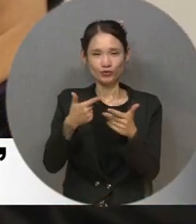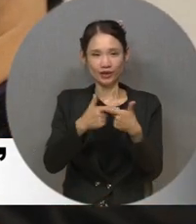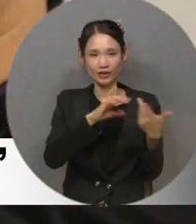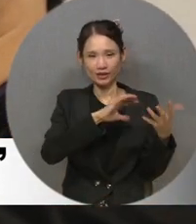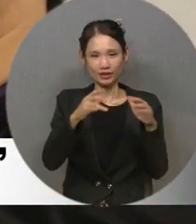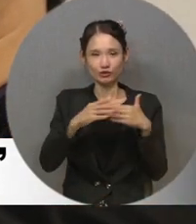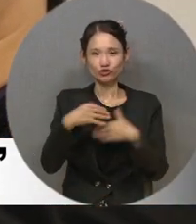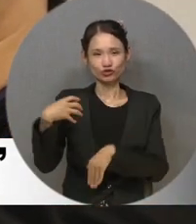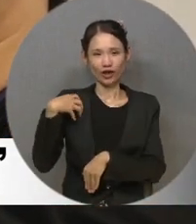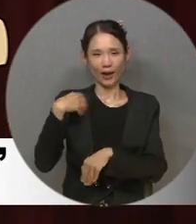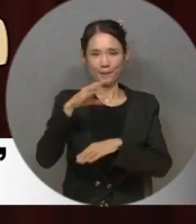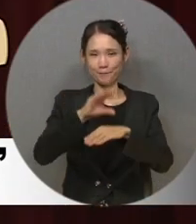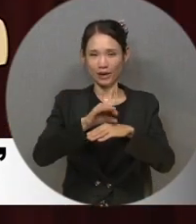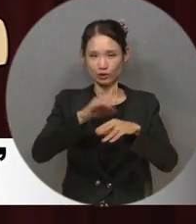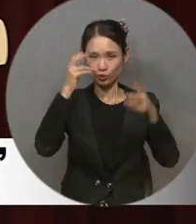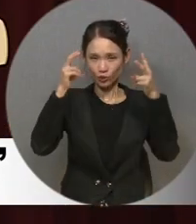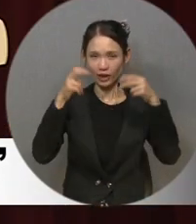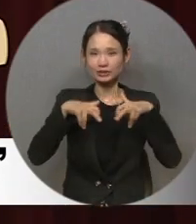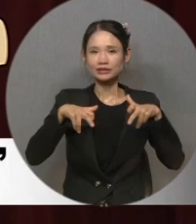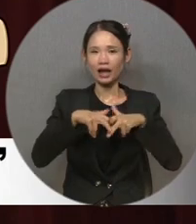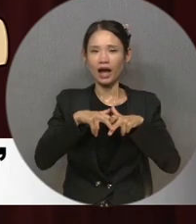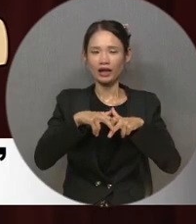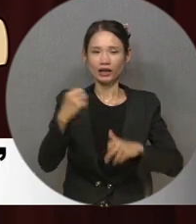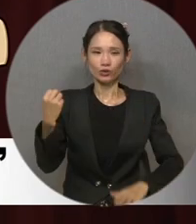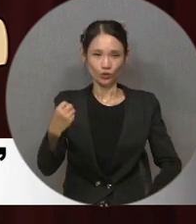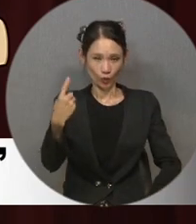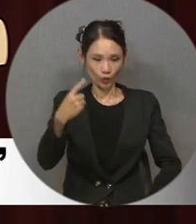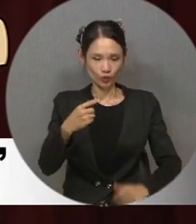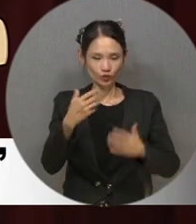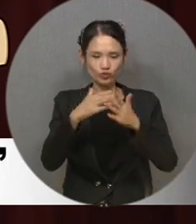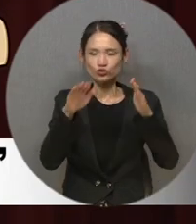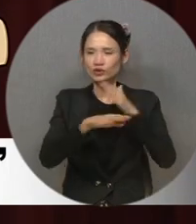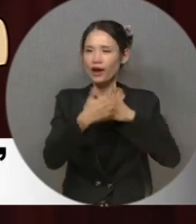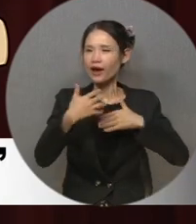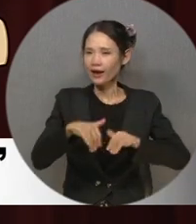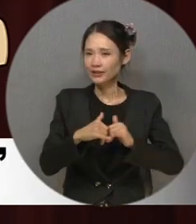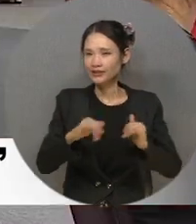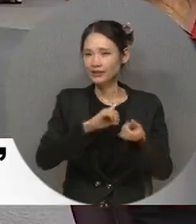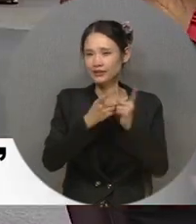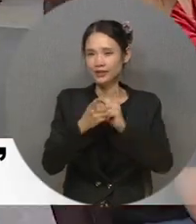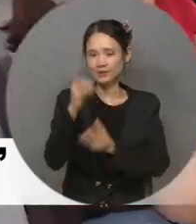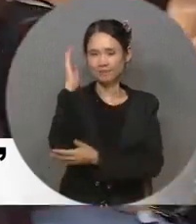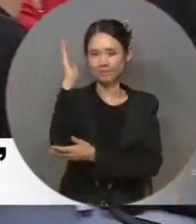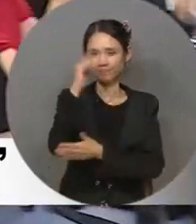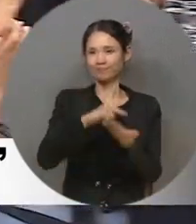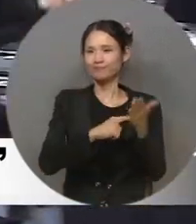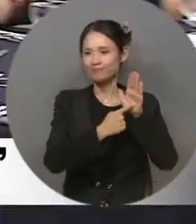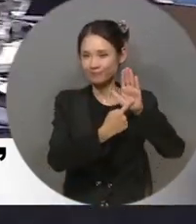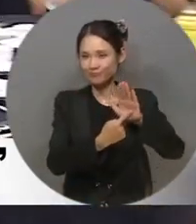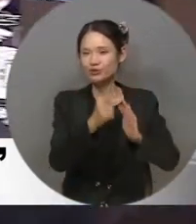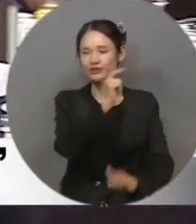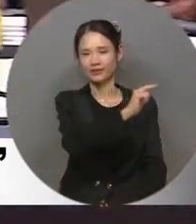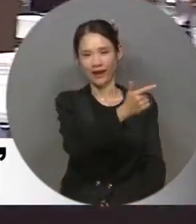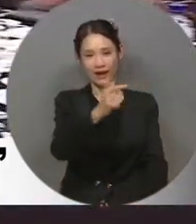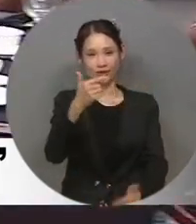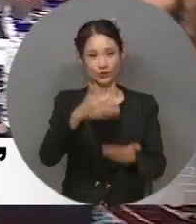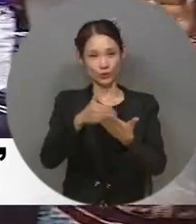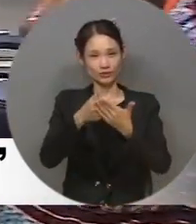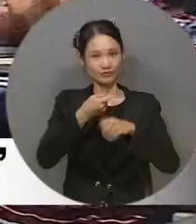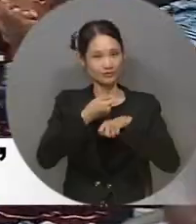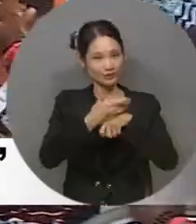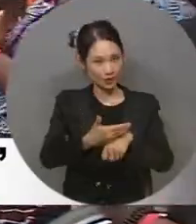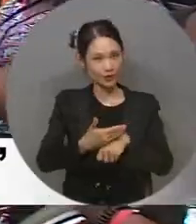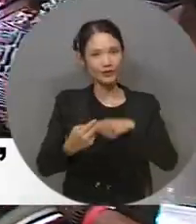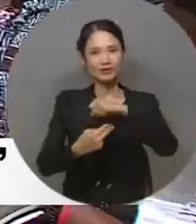부산세계장애인대회 주간방송사로서 장애인을 비롯한 취약계층의 입장을 대변하고 다양한 소식들을 신속하게 알리는